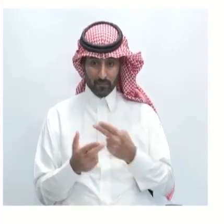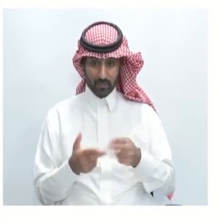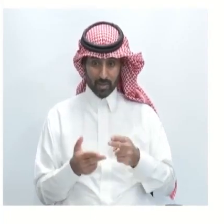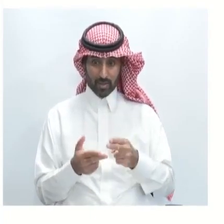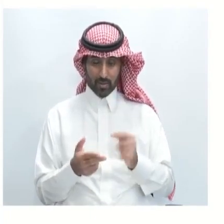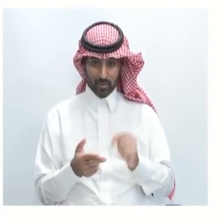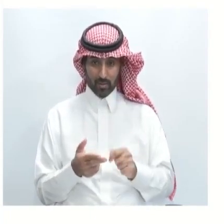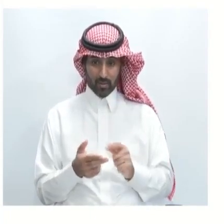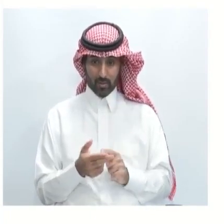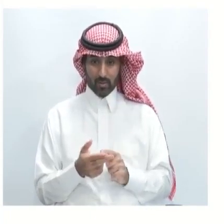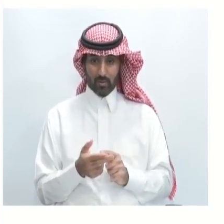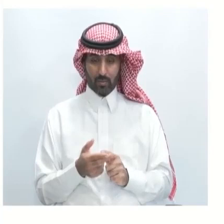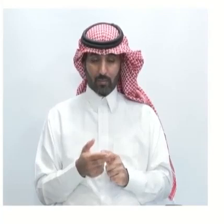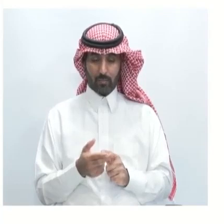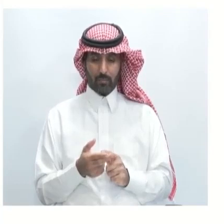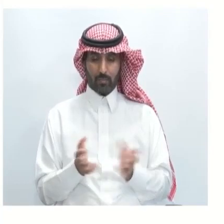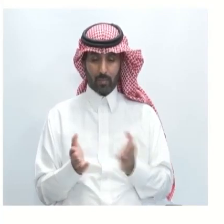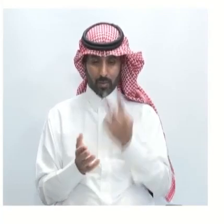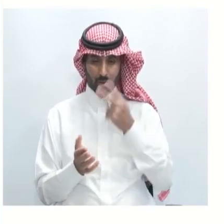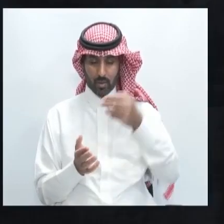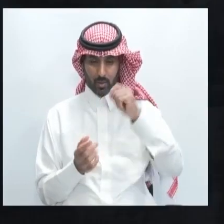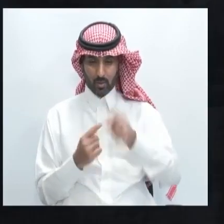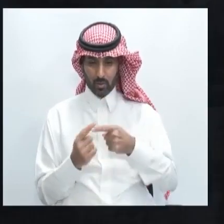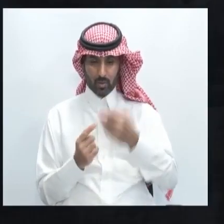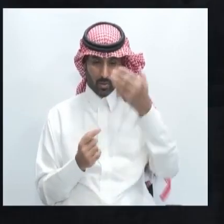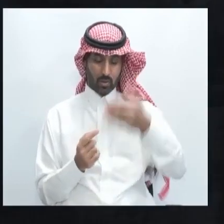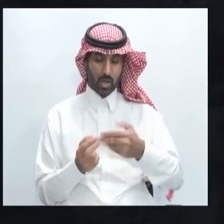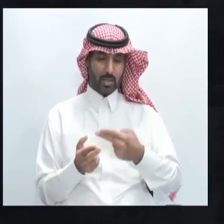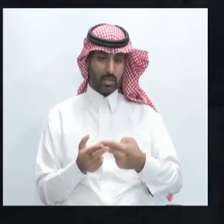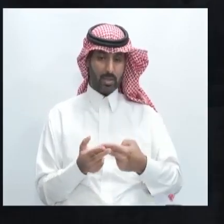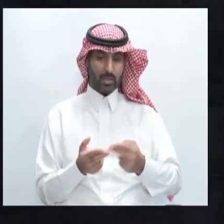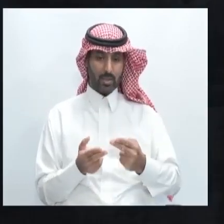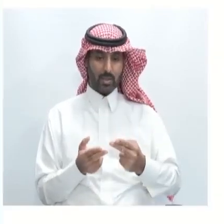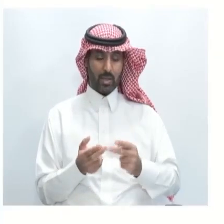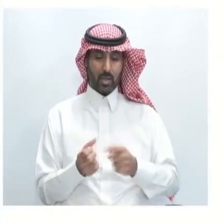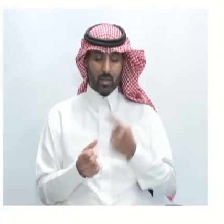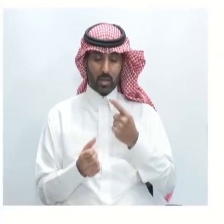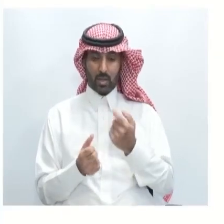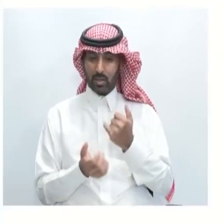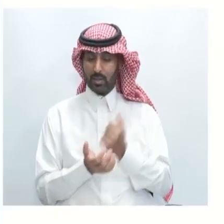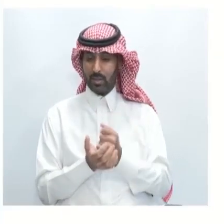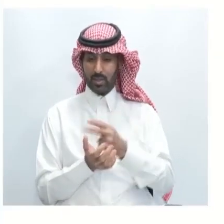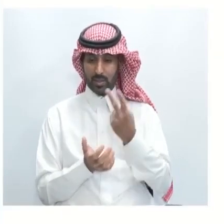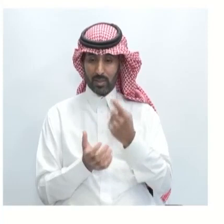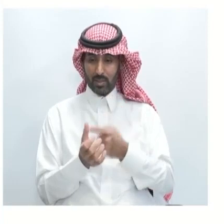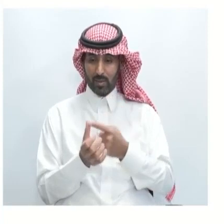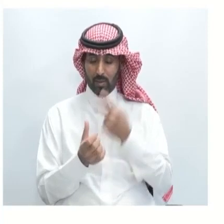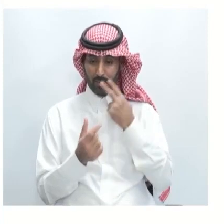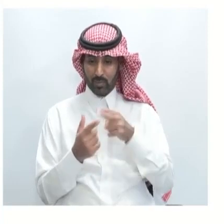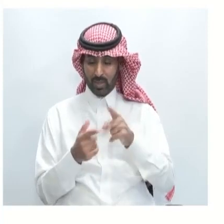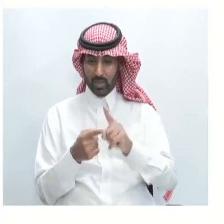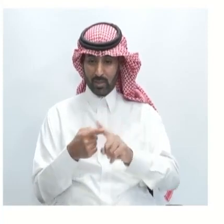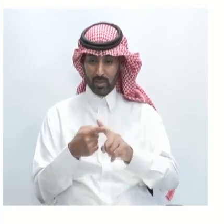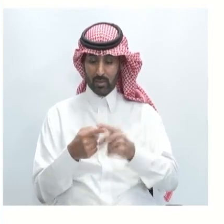هنا نلقي نظره سريعه على الشروط الشرطه الاساسيه انت كل مقدمه صغرى